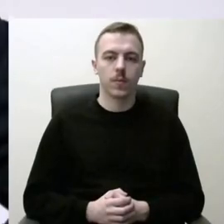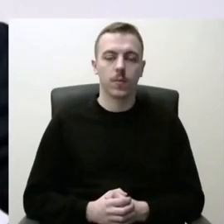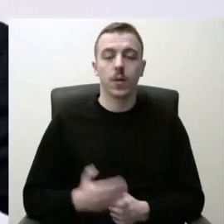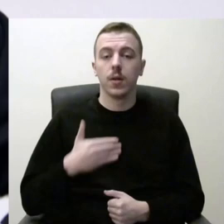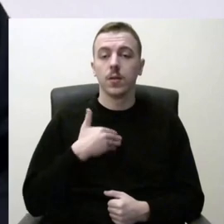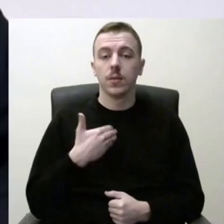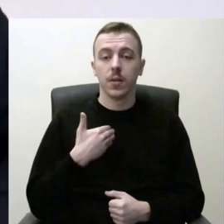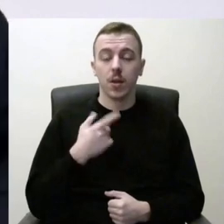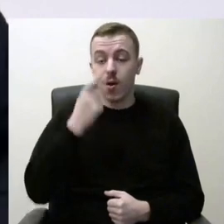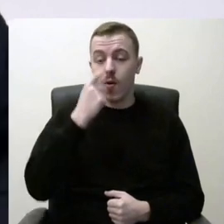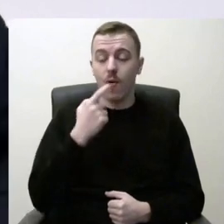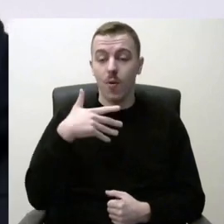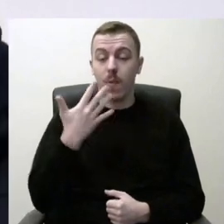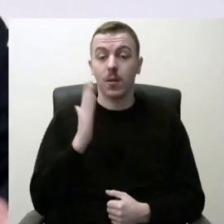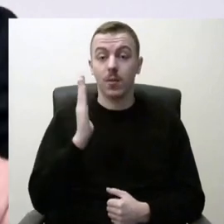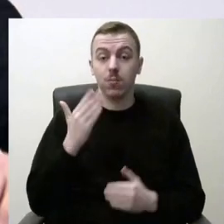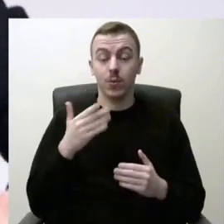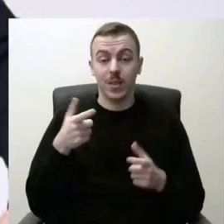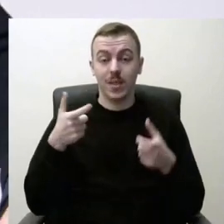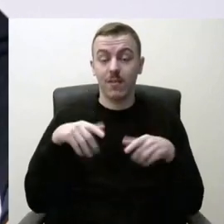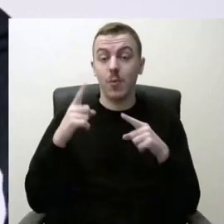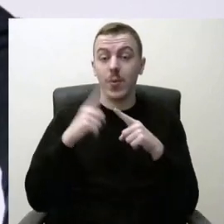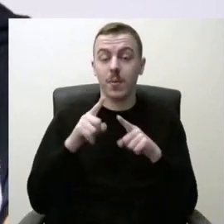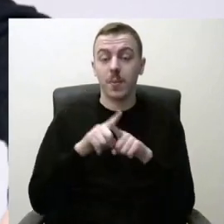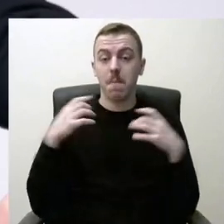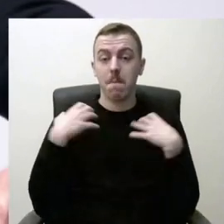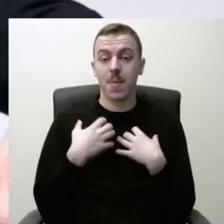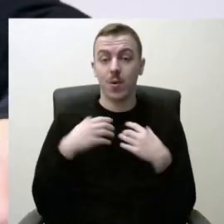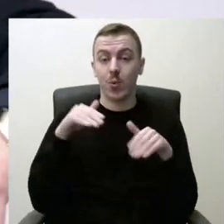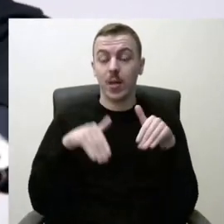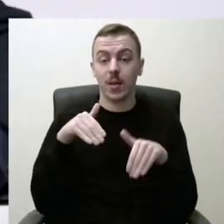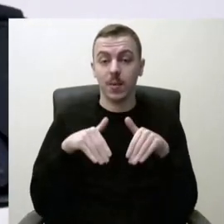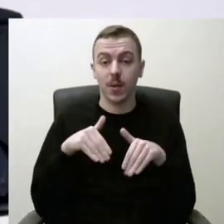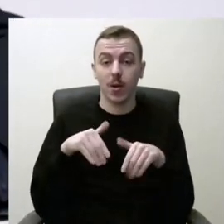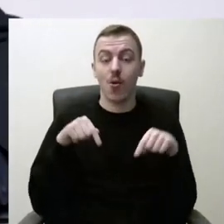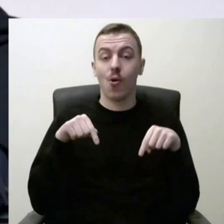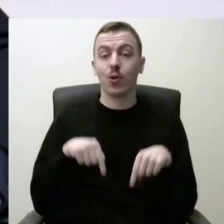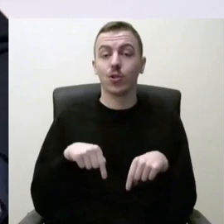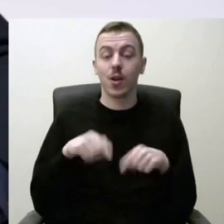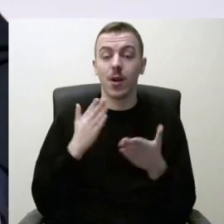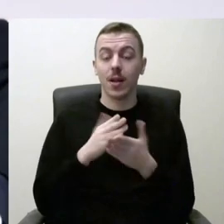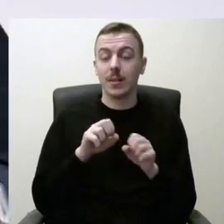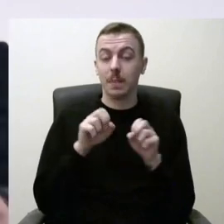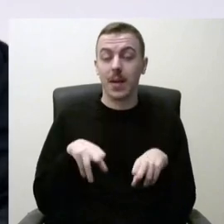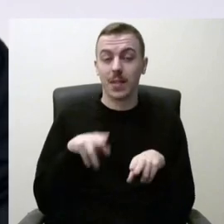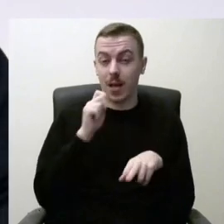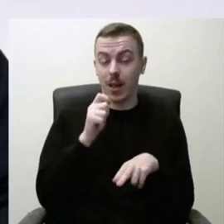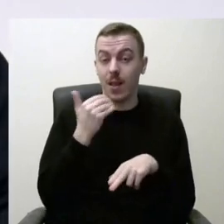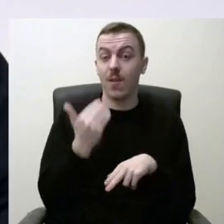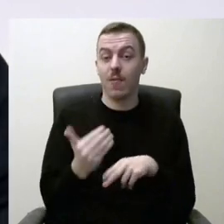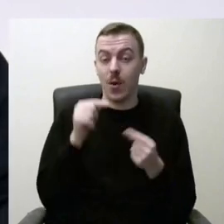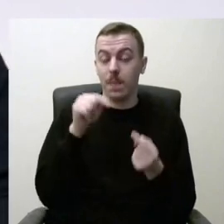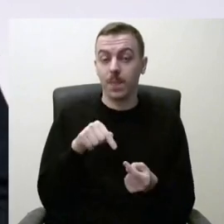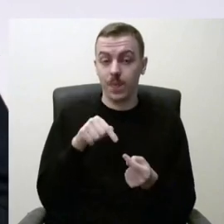Sveiki. Kovo 5-ąją vyks savivaldybių tarybų ir merų rinkimai. Ir čia yra speciali laida, kurią organizuoja